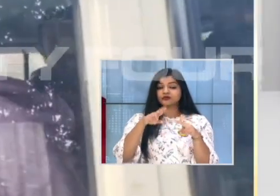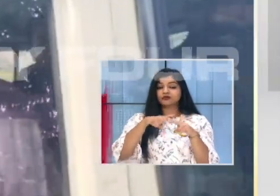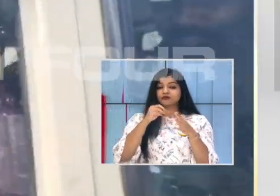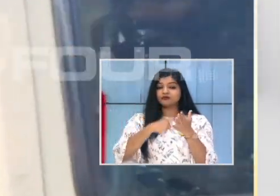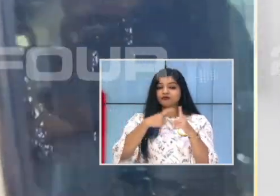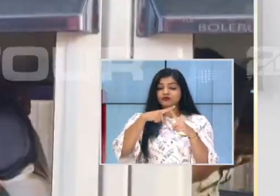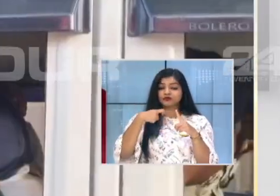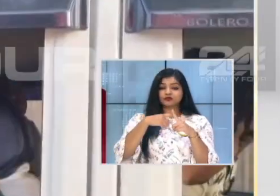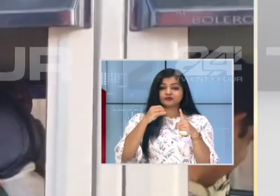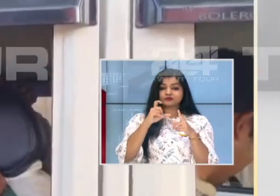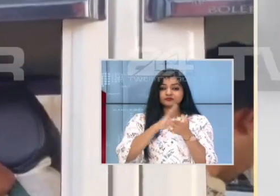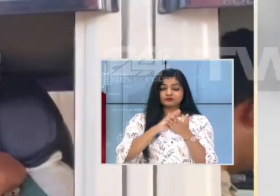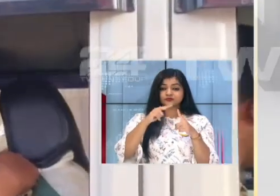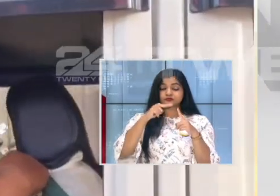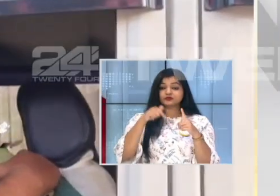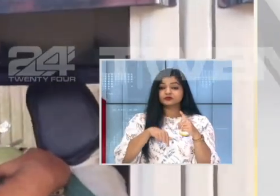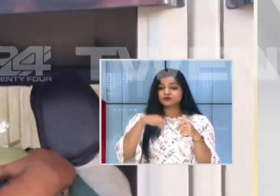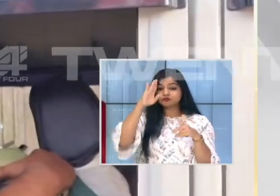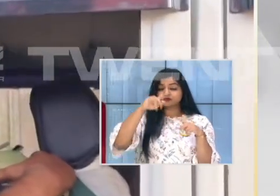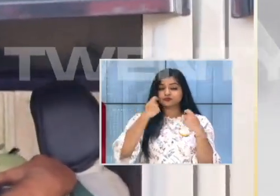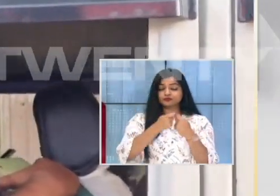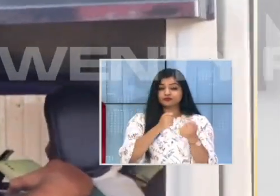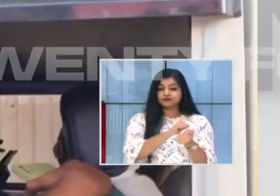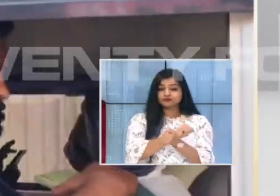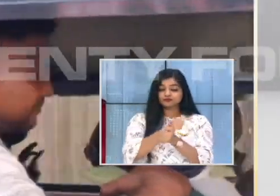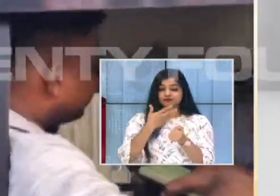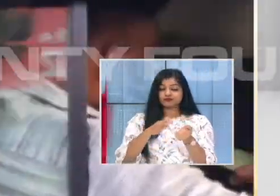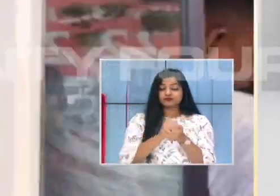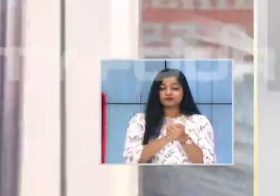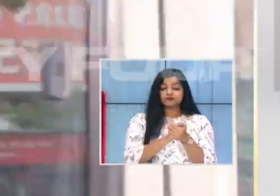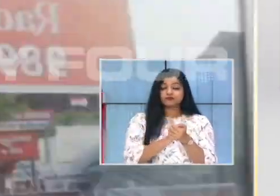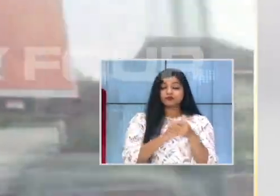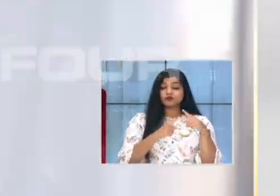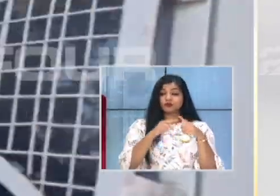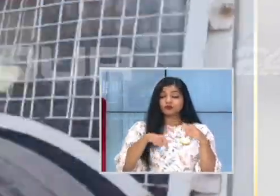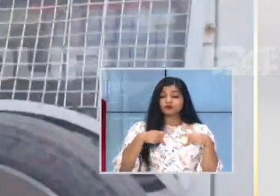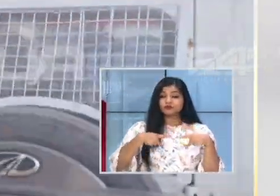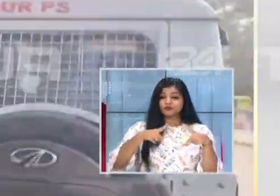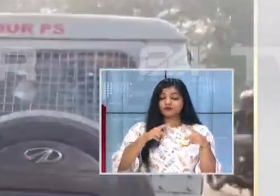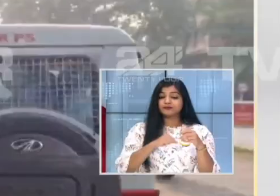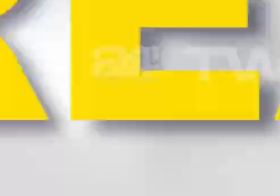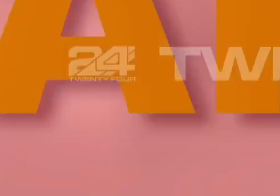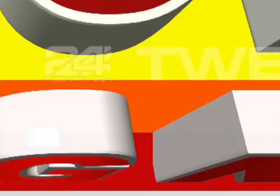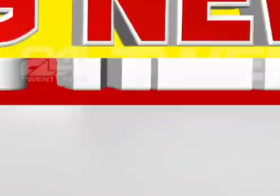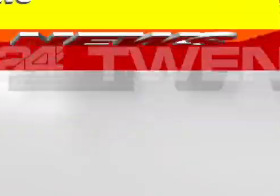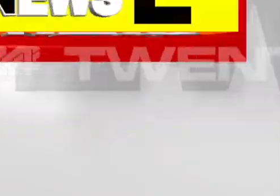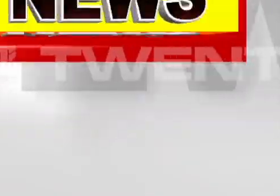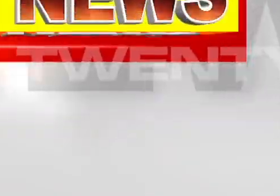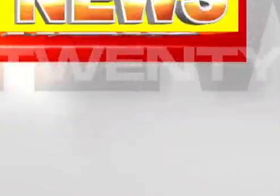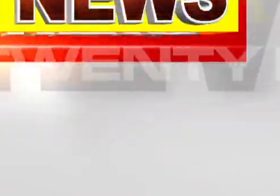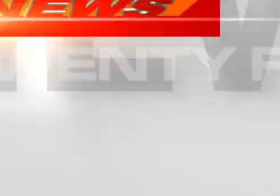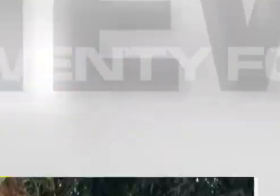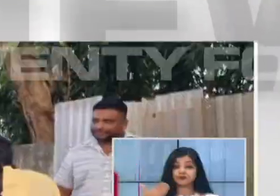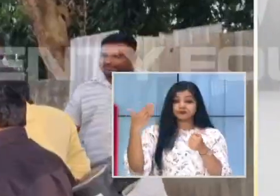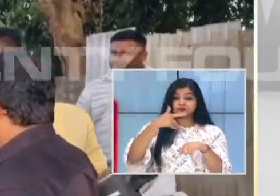രേഖപ്പെടുത്തിയിട്ടുണ്ട്. BOT പാലം, തോപ്പുംപടി BOT പാലം കടന്ന് മറുവശമെത്തി പ്രധാനമന്ത്രിയുടെ വാഹനവ്യൂഹം എത്തുമ്പോൾ കരിങ്കൊടി കാണിക്കാനായിരുന്നു ഇവരുടെ പദ്ധതി.